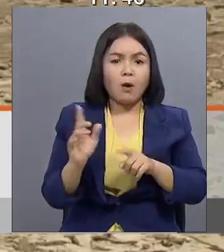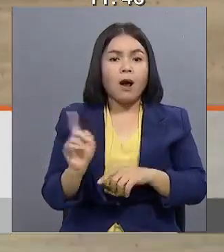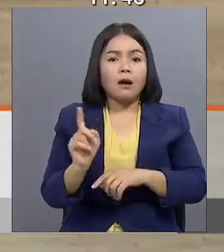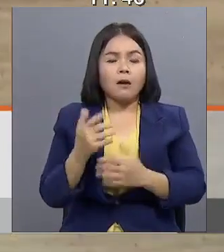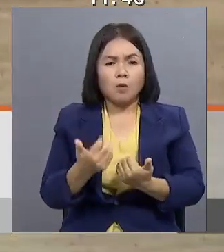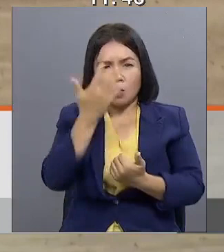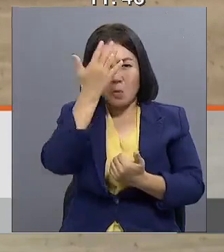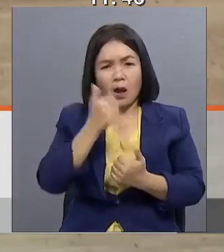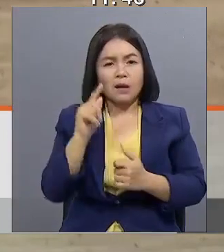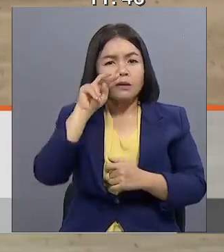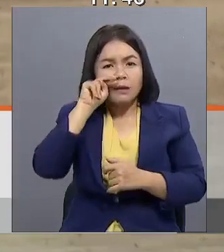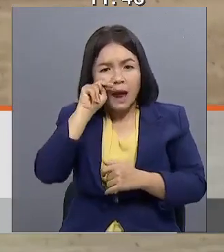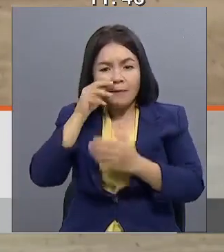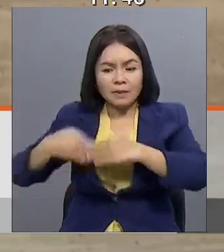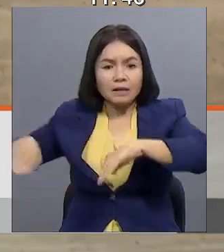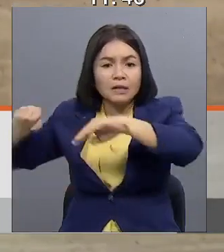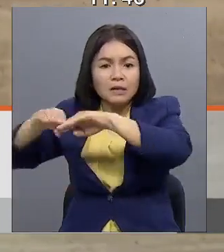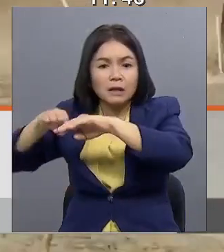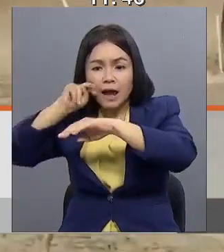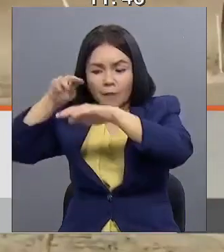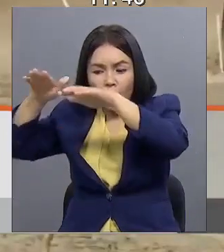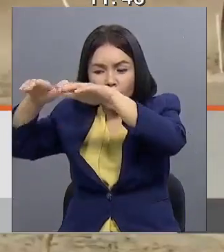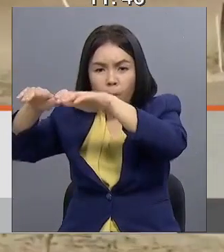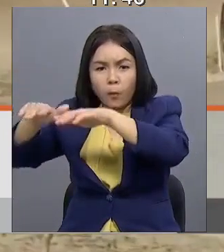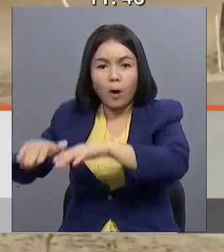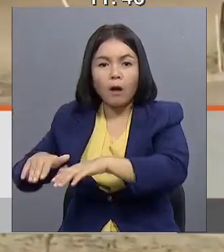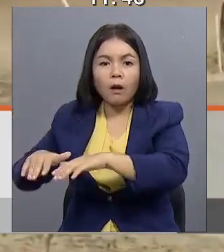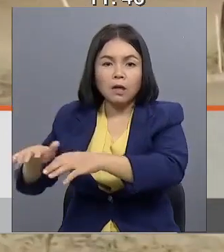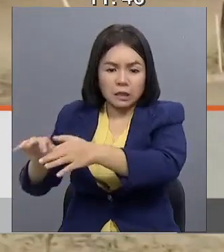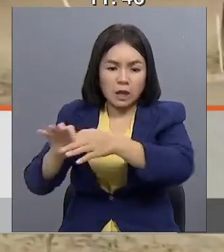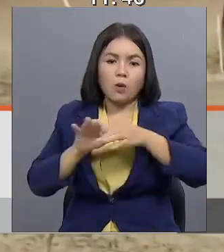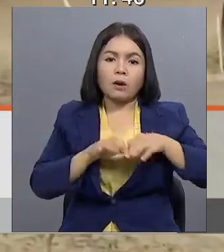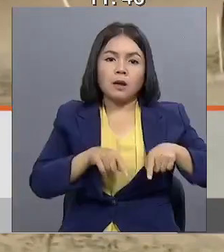ที่ปริมาณน้ำในเขื่อนภูมิพลลดดับลงอย่างรวดเร็วครับ